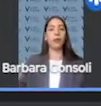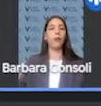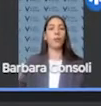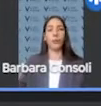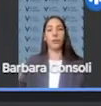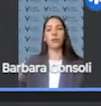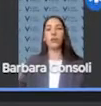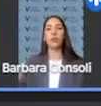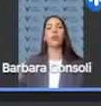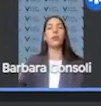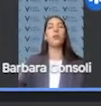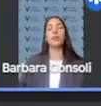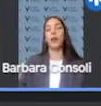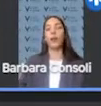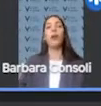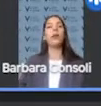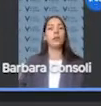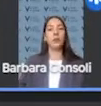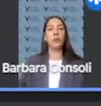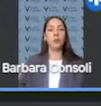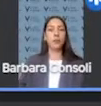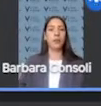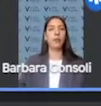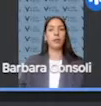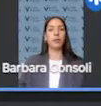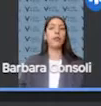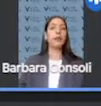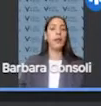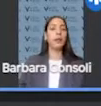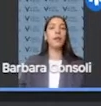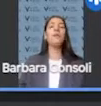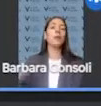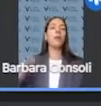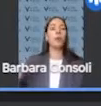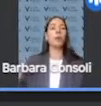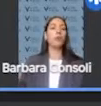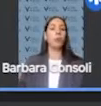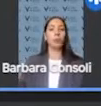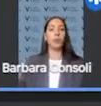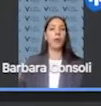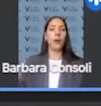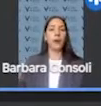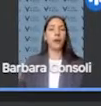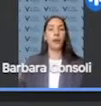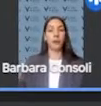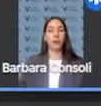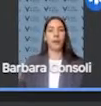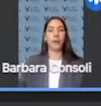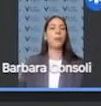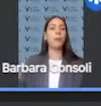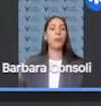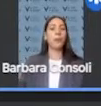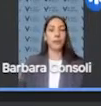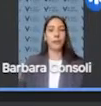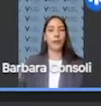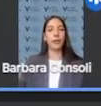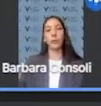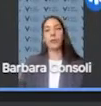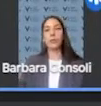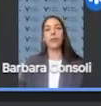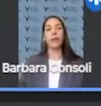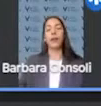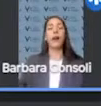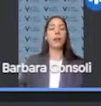della piattaforma Rosetta Stone. Quindi io seguo dei corsi in inglese proprio appunto per migliorare le mie